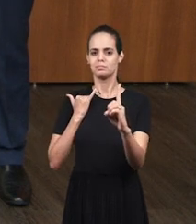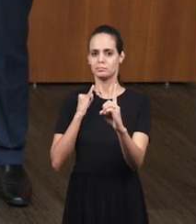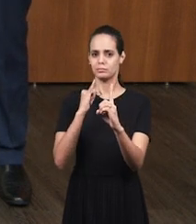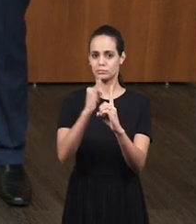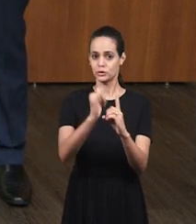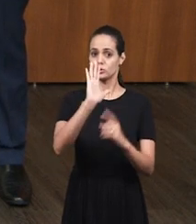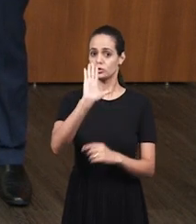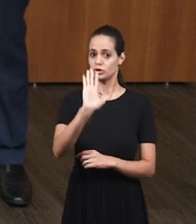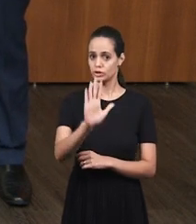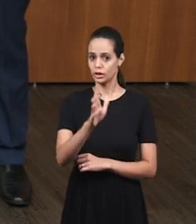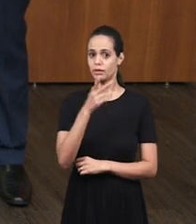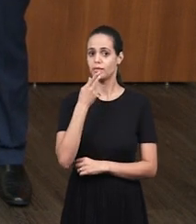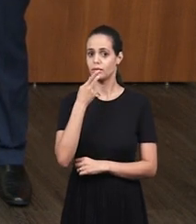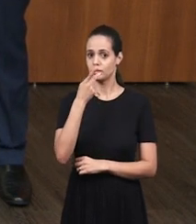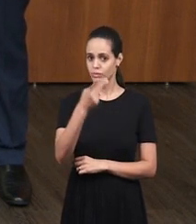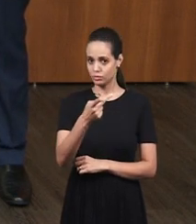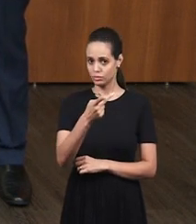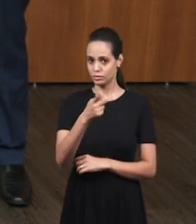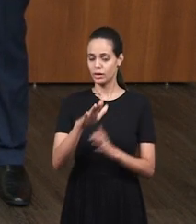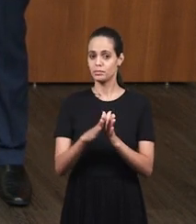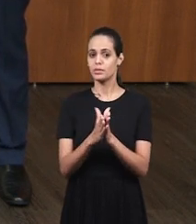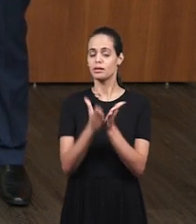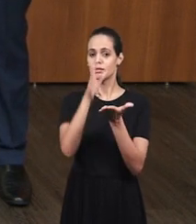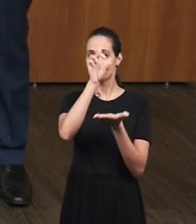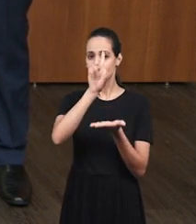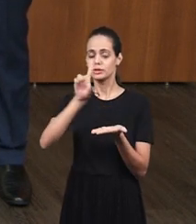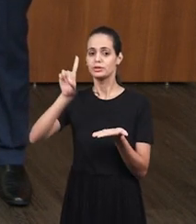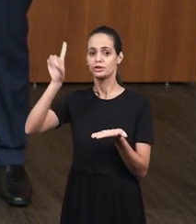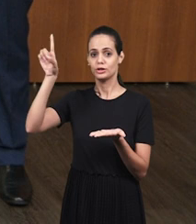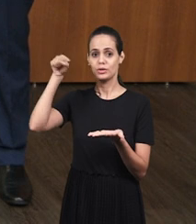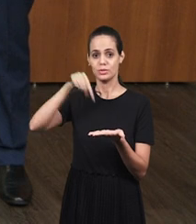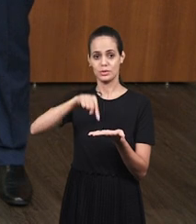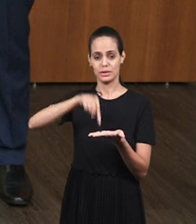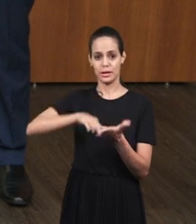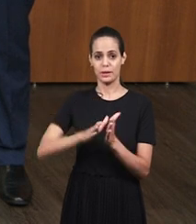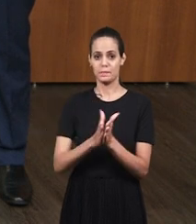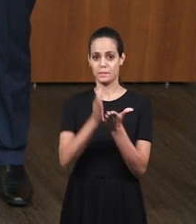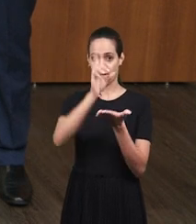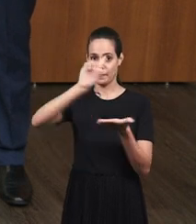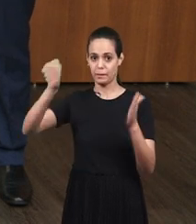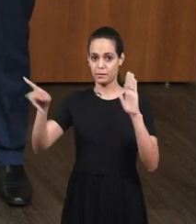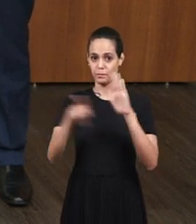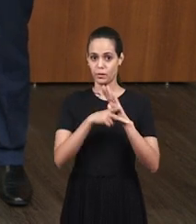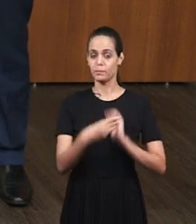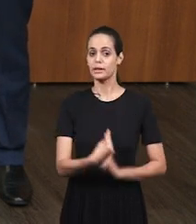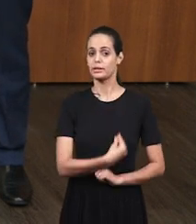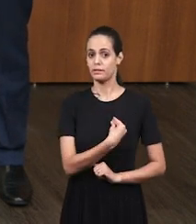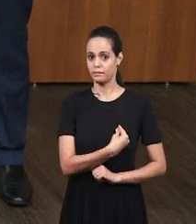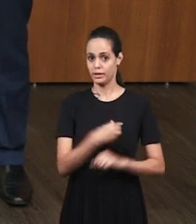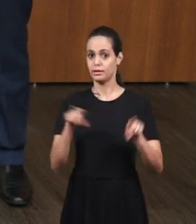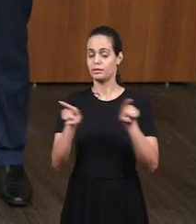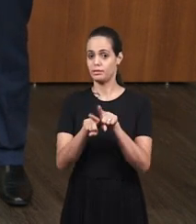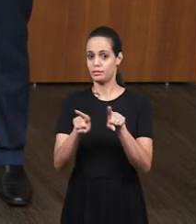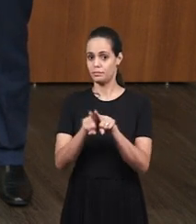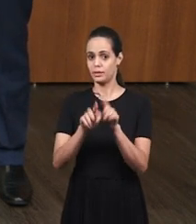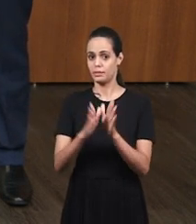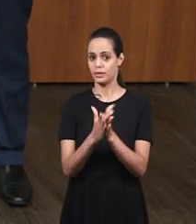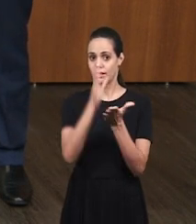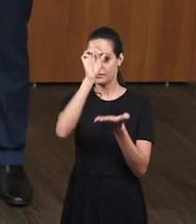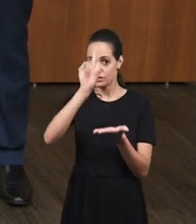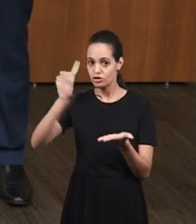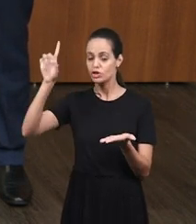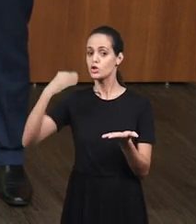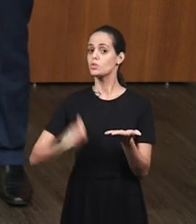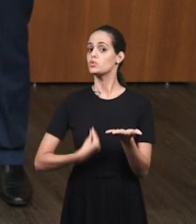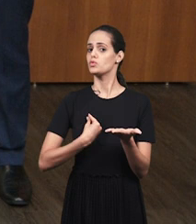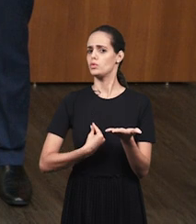ce sujet, si riche, avec des aspects prophétiques. Comme nous avons déjà dit,